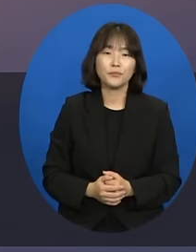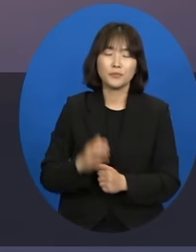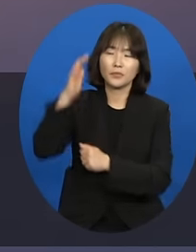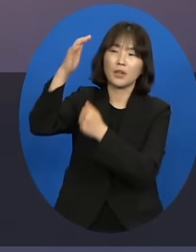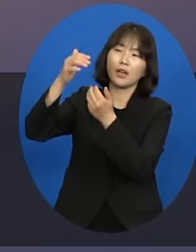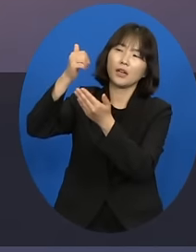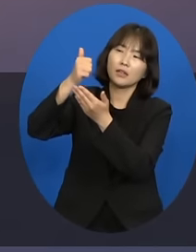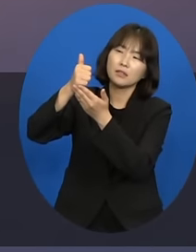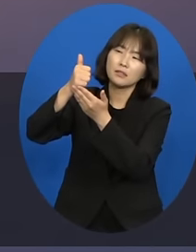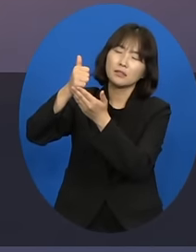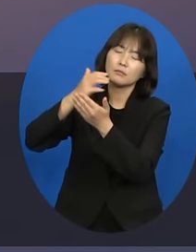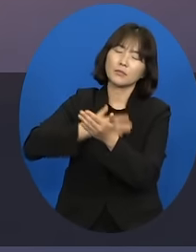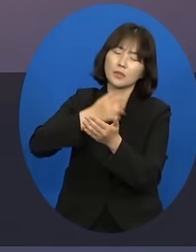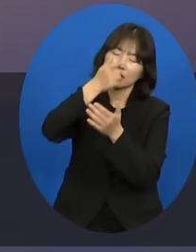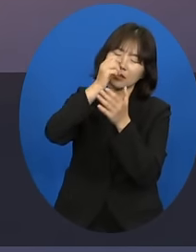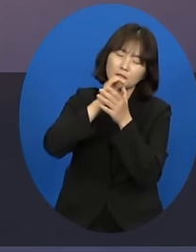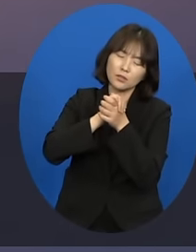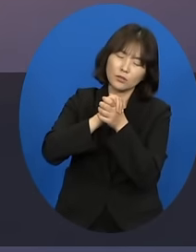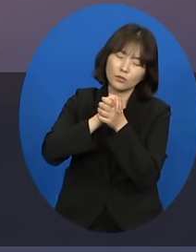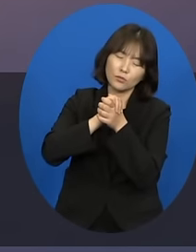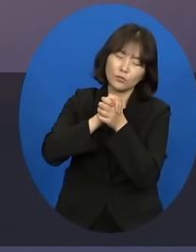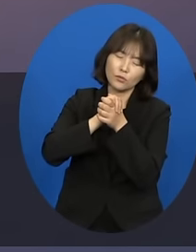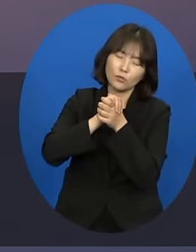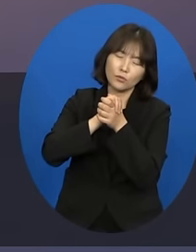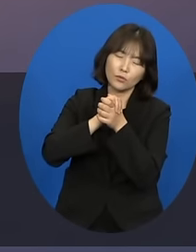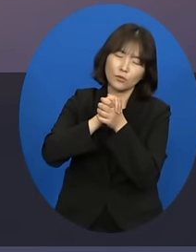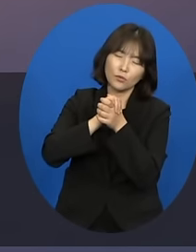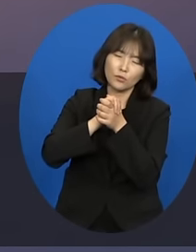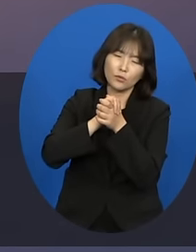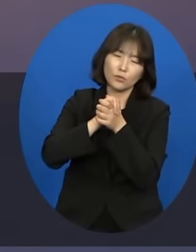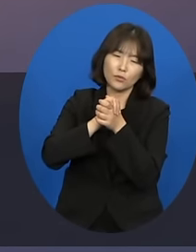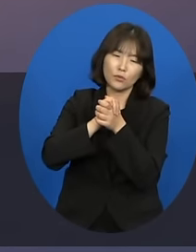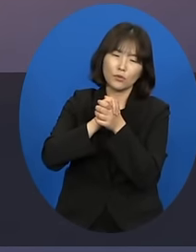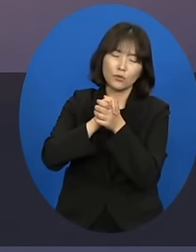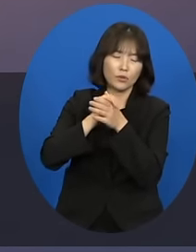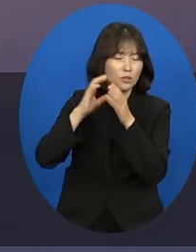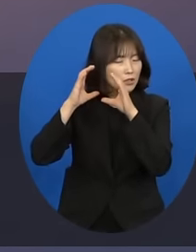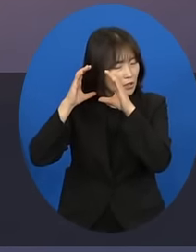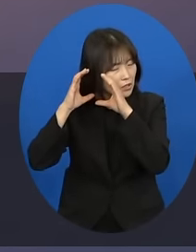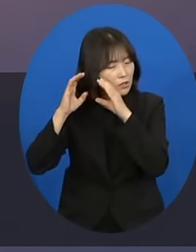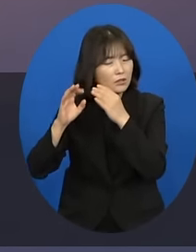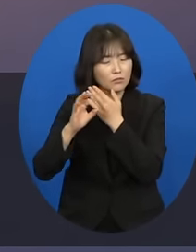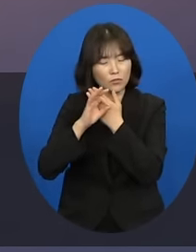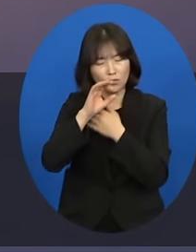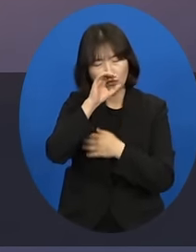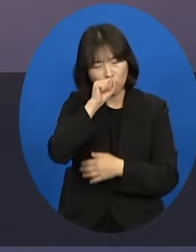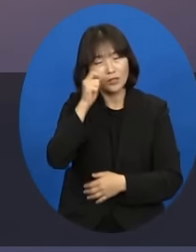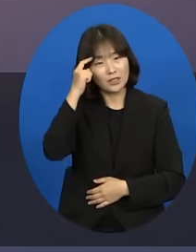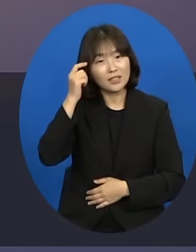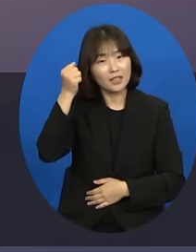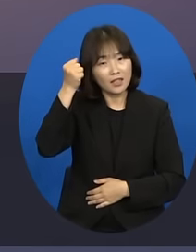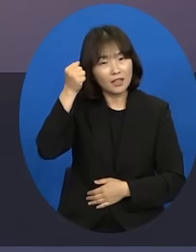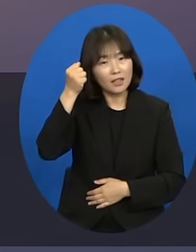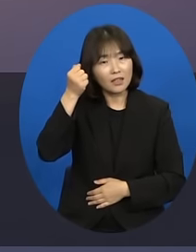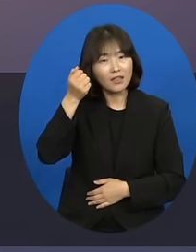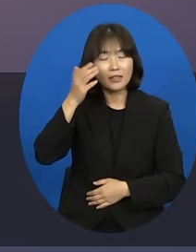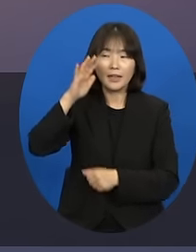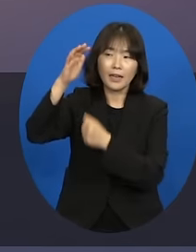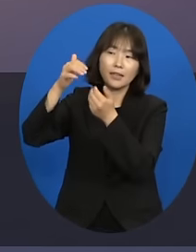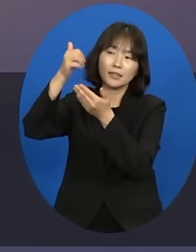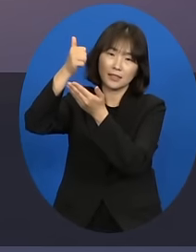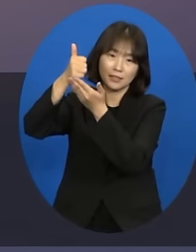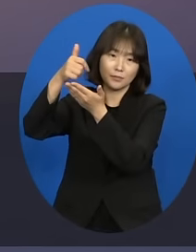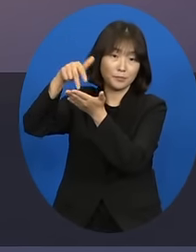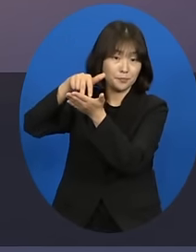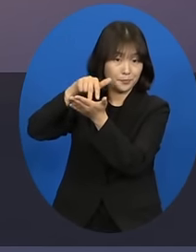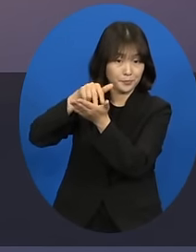하나님께 내 기도가 들려졌으면 좋겠다고 생각하는 것이 더 크죠. 물론 우리 하나님은 다르십니다. 우리 하나님은 듣기만 하시는